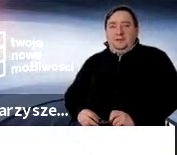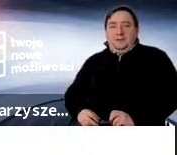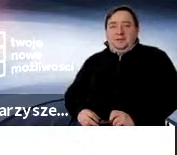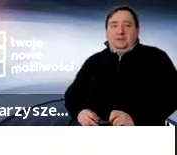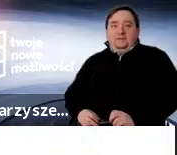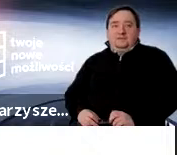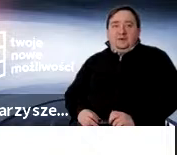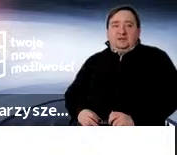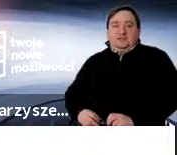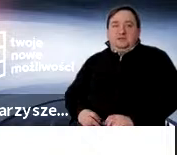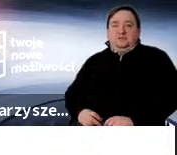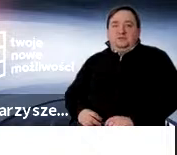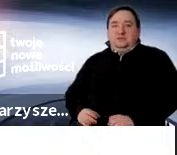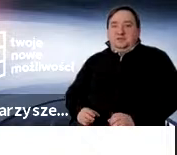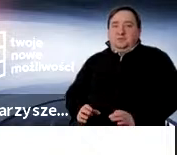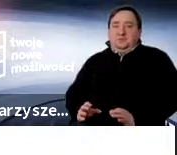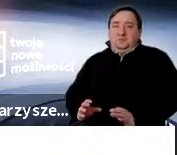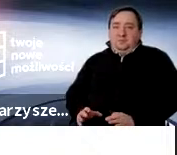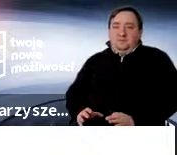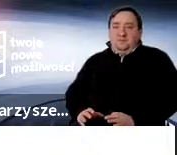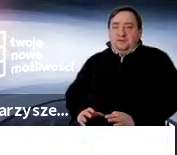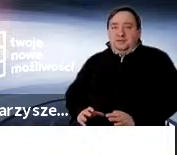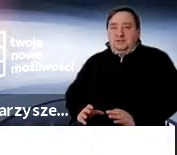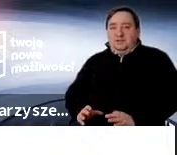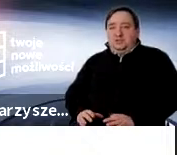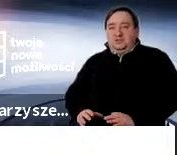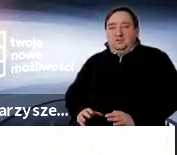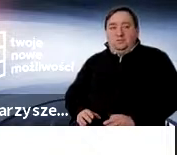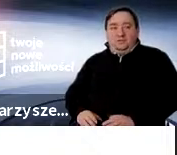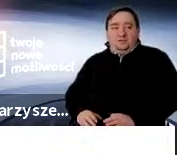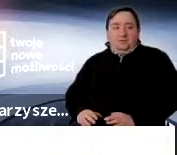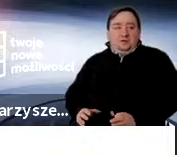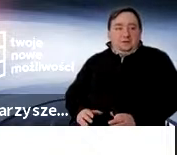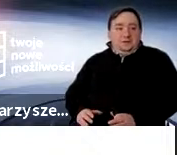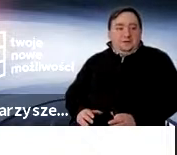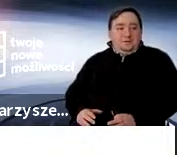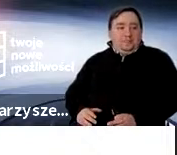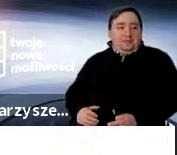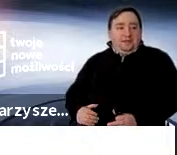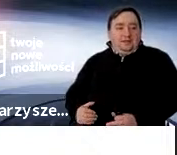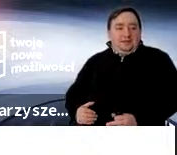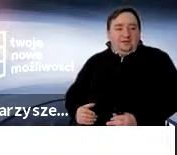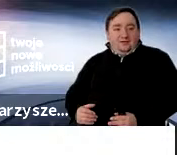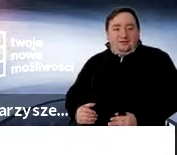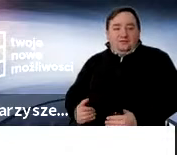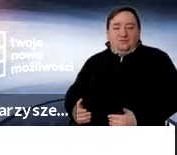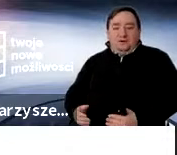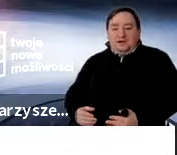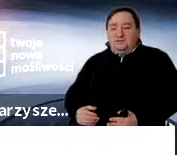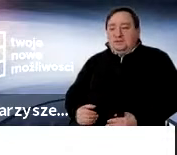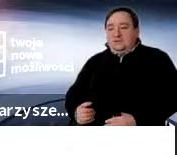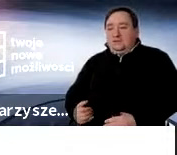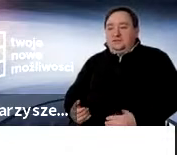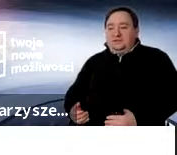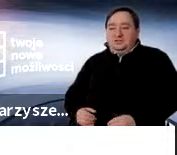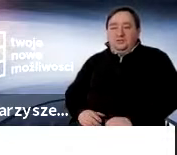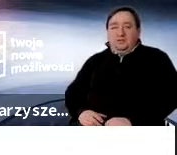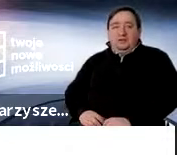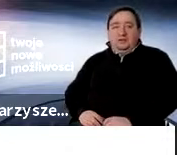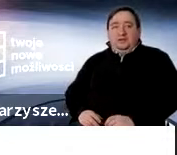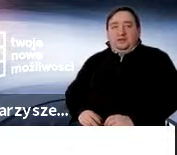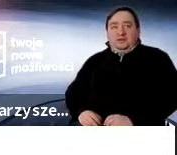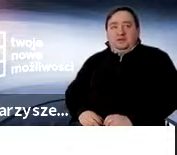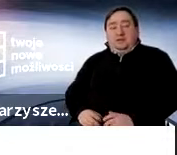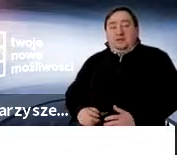dydaktycznych i wsparcie ich w rozwiązaniu problemów technicznych z komputerem. My już w marcu, kiedy